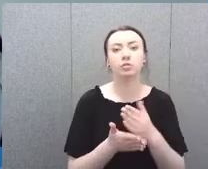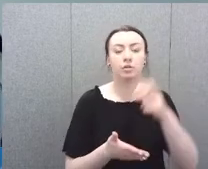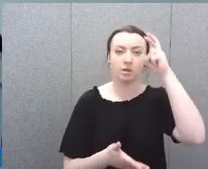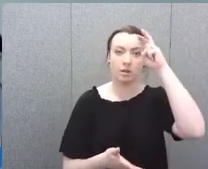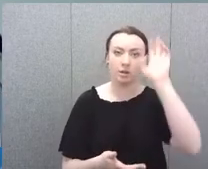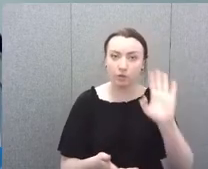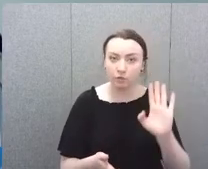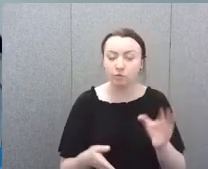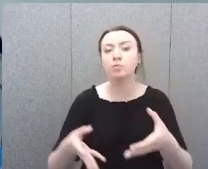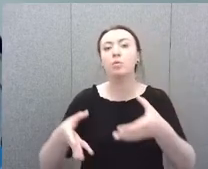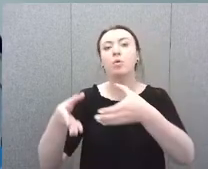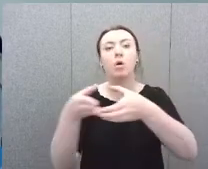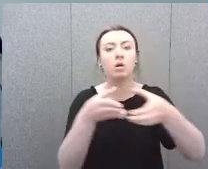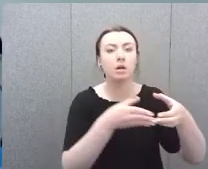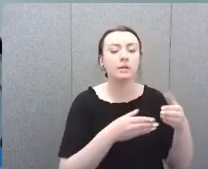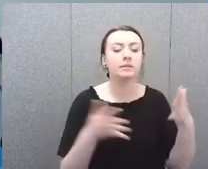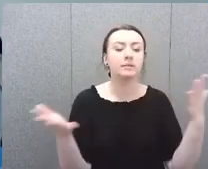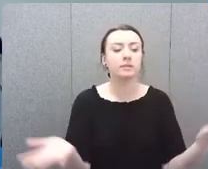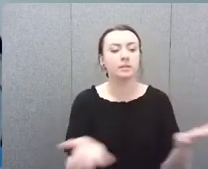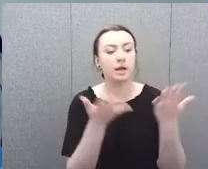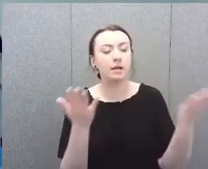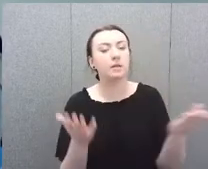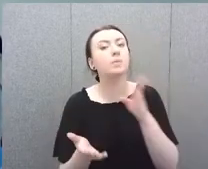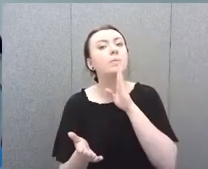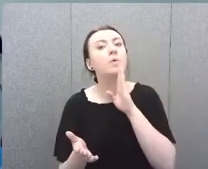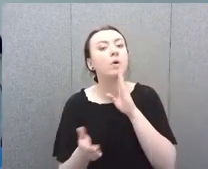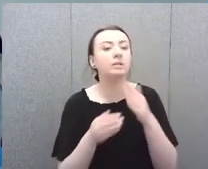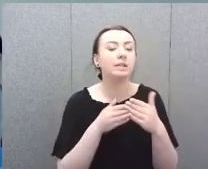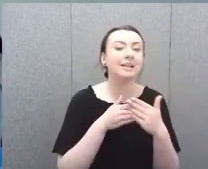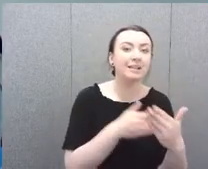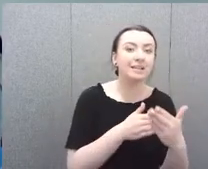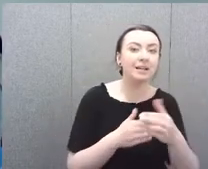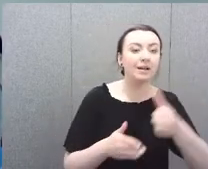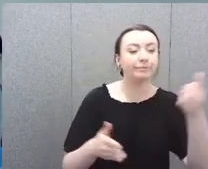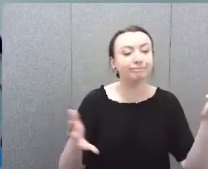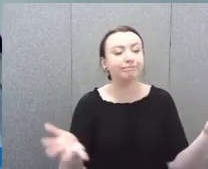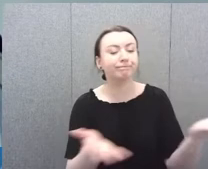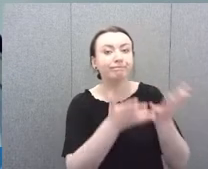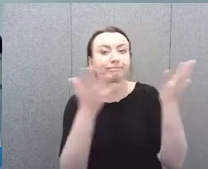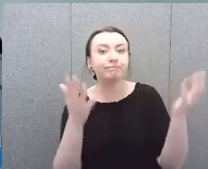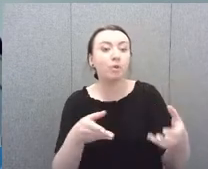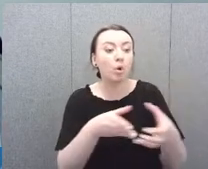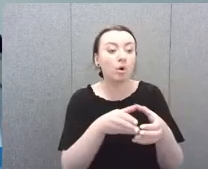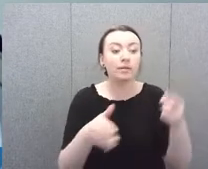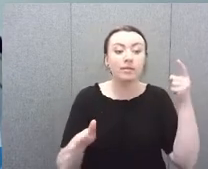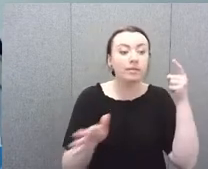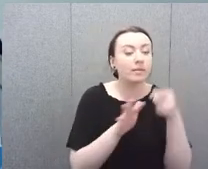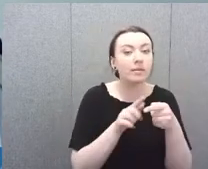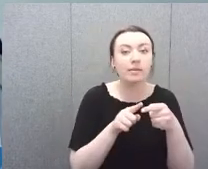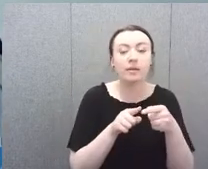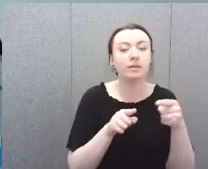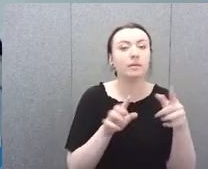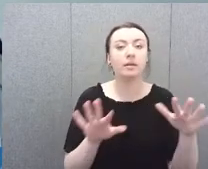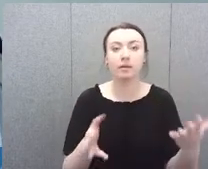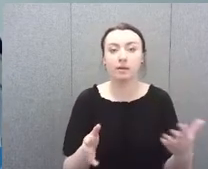лидерство». А это означает, что для услышания голоса женщин нужно